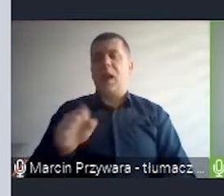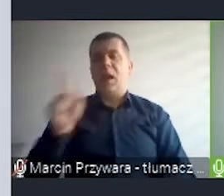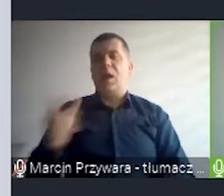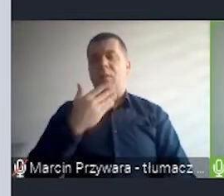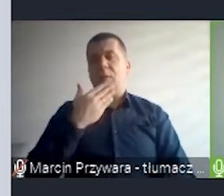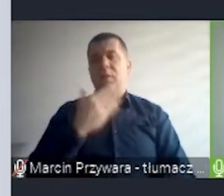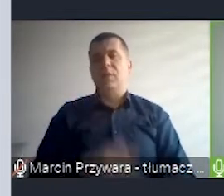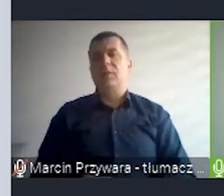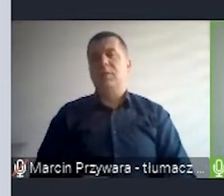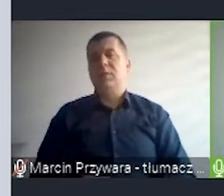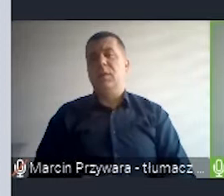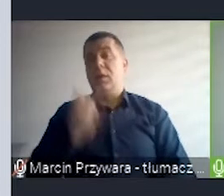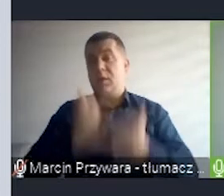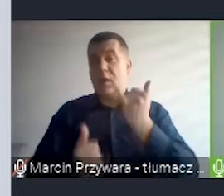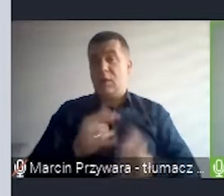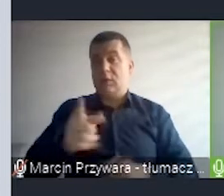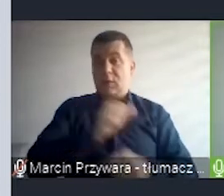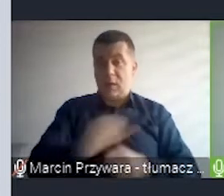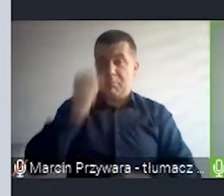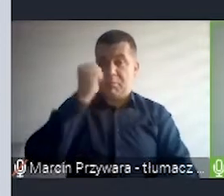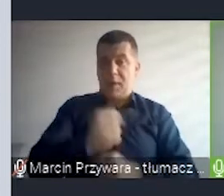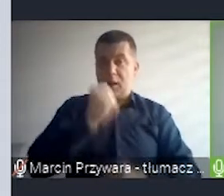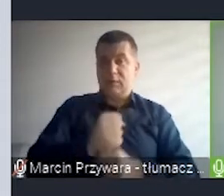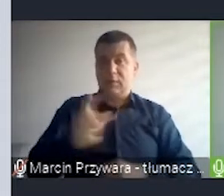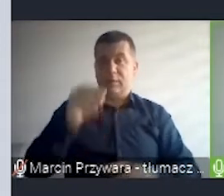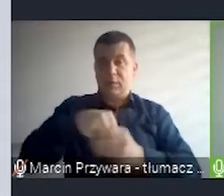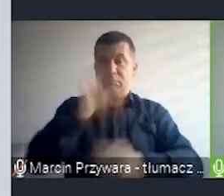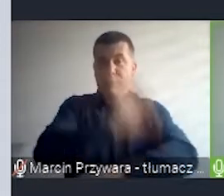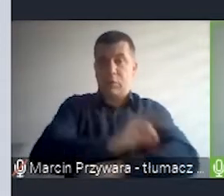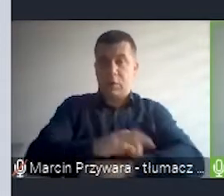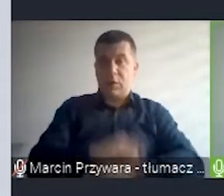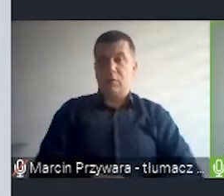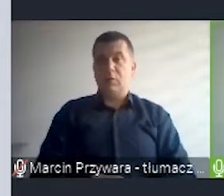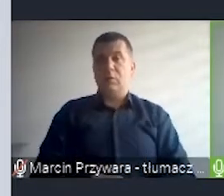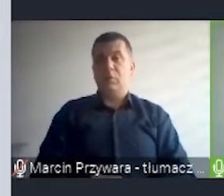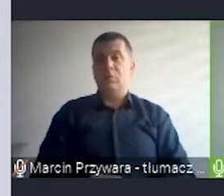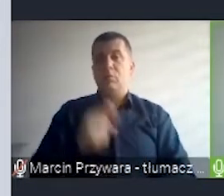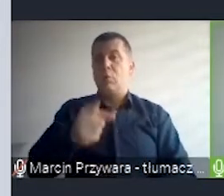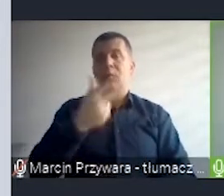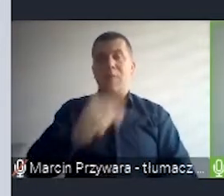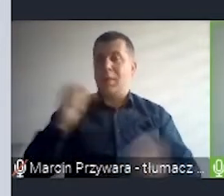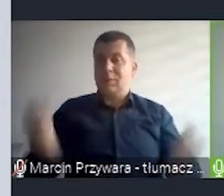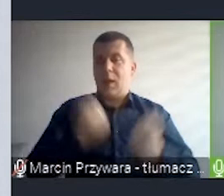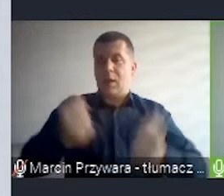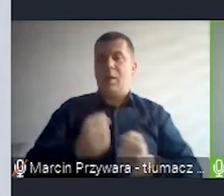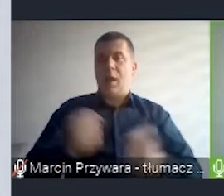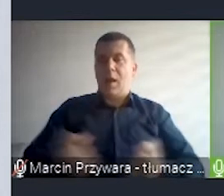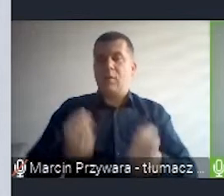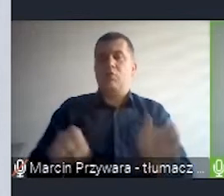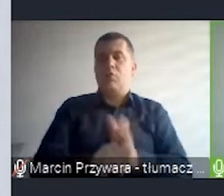tym, że jeśli jesteś pracownikiem projektu, to nie staraj się angażować do